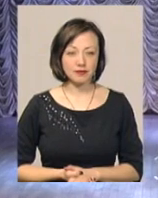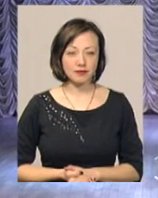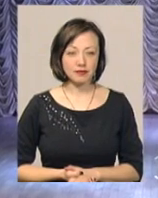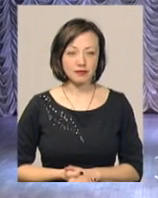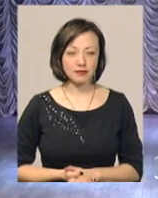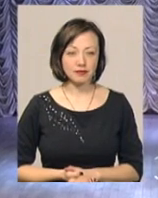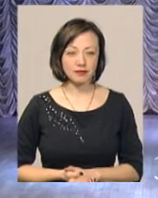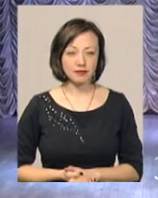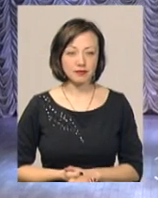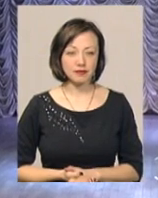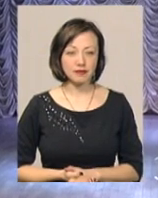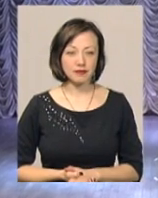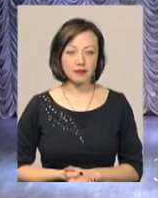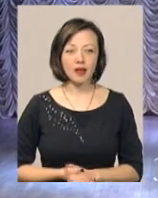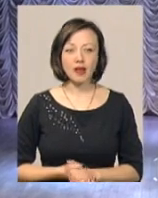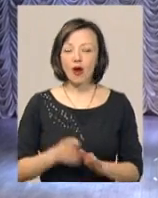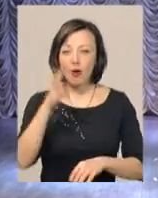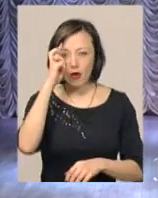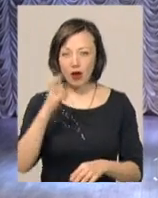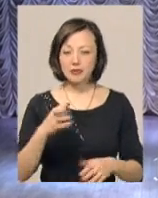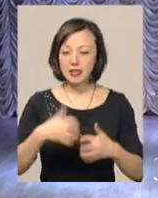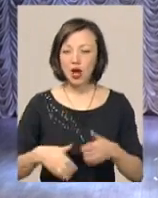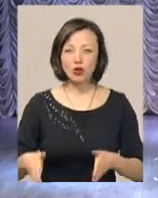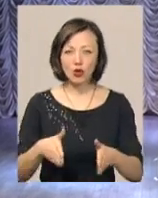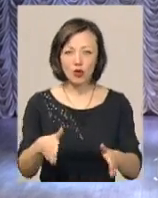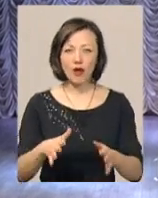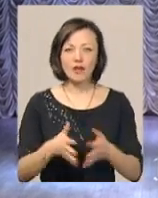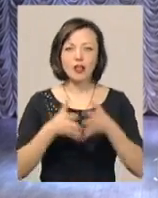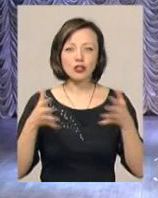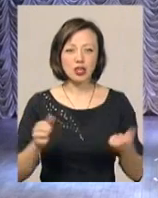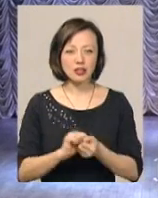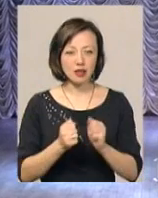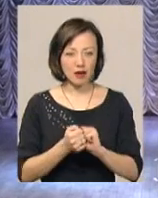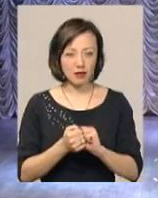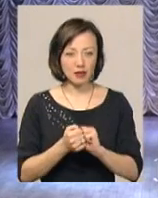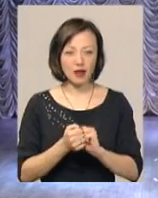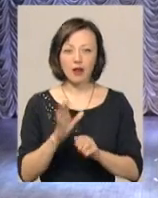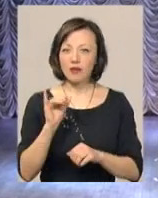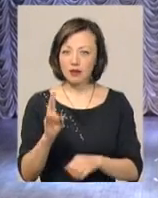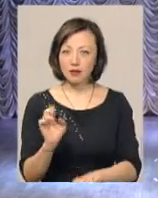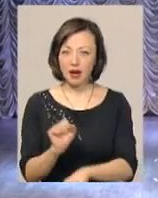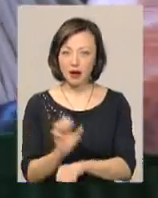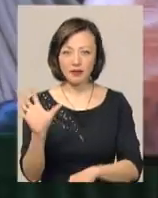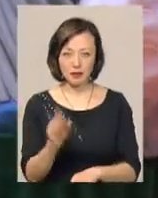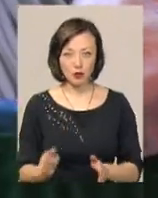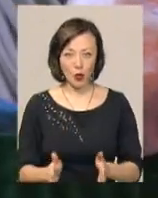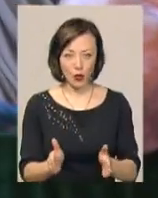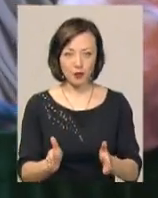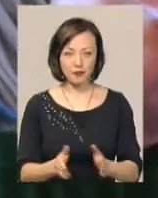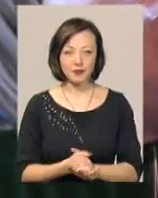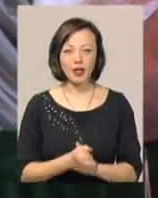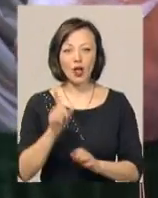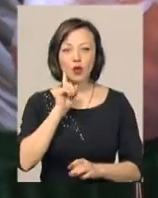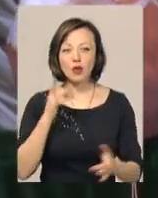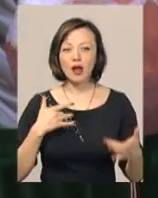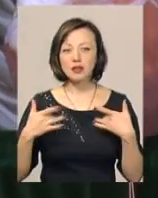Дивіться, мій король, прямо посеред дороги. Величезний камінь! І він перекриває всім дорогу. На сцені юні актори